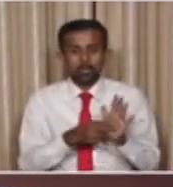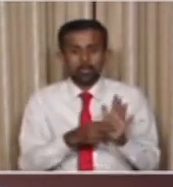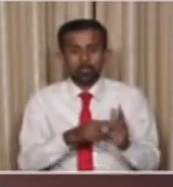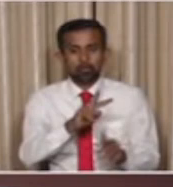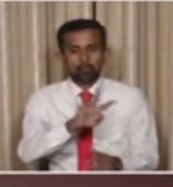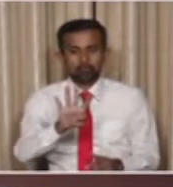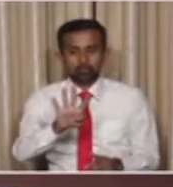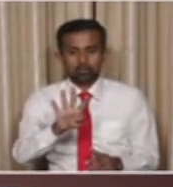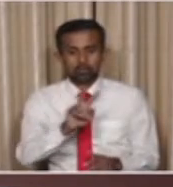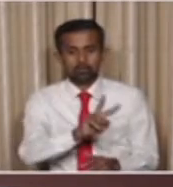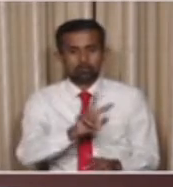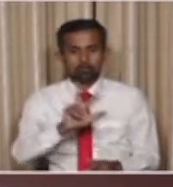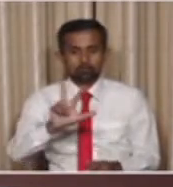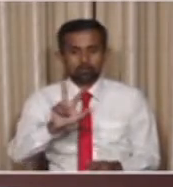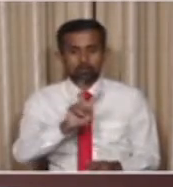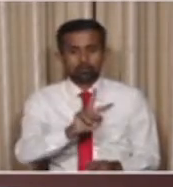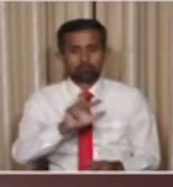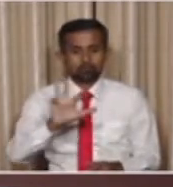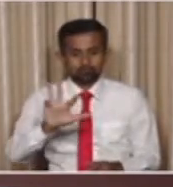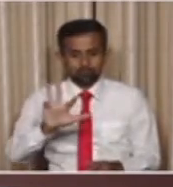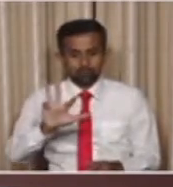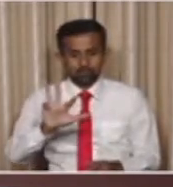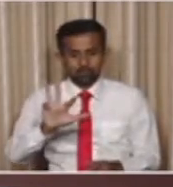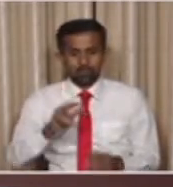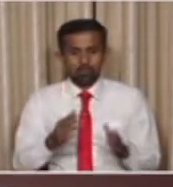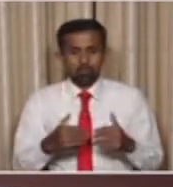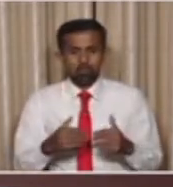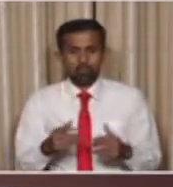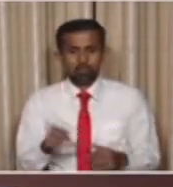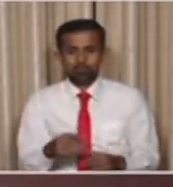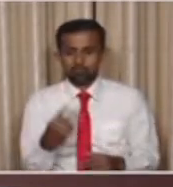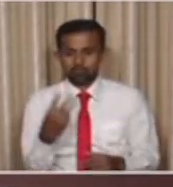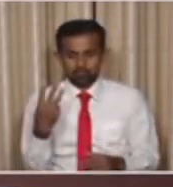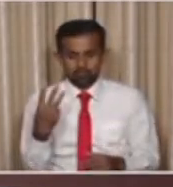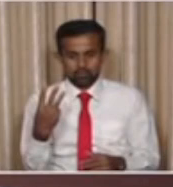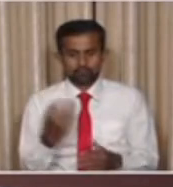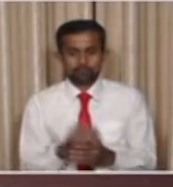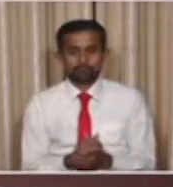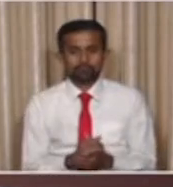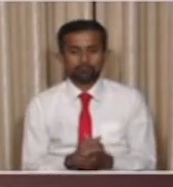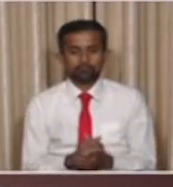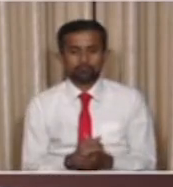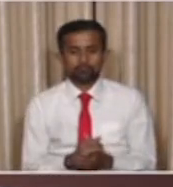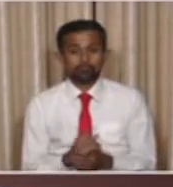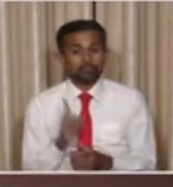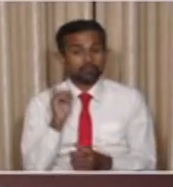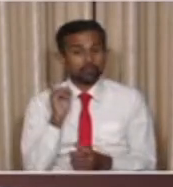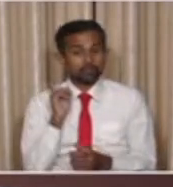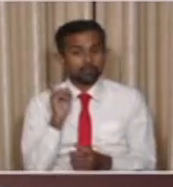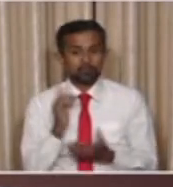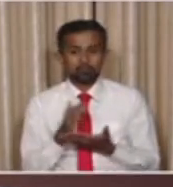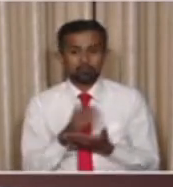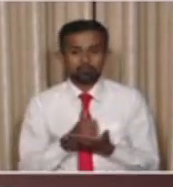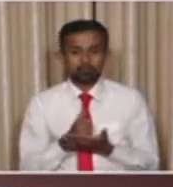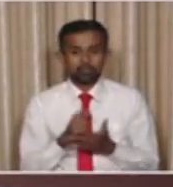නොවැම්බර් 24, 28, 29 ආදී තවත් දින තුනක් යොදාගත්තා. මොකද එදා මුළුමනින්